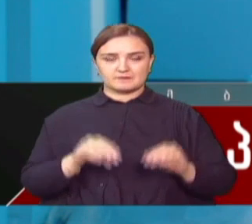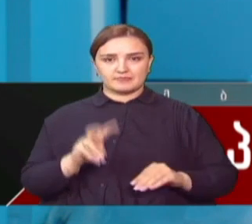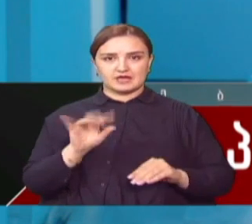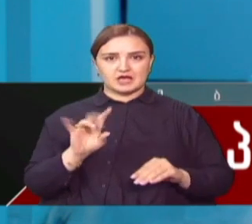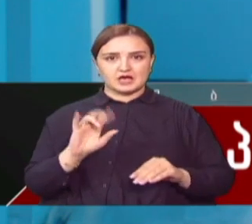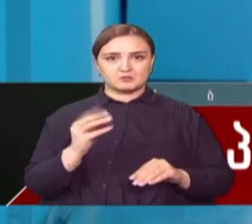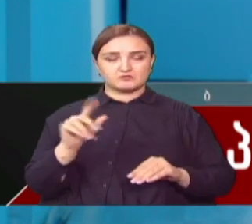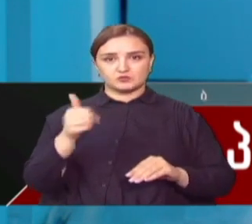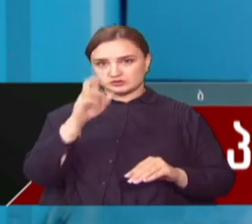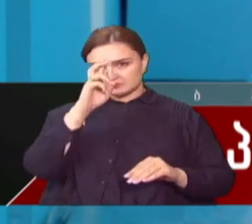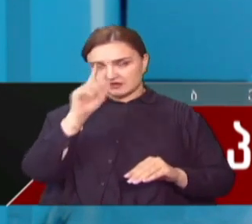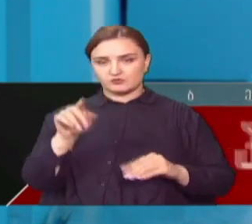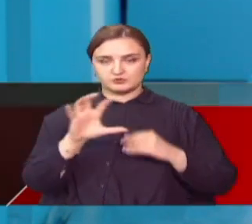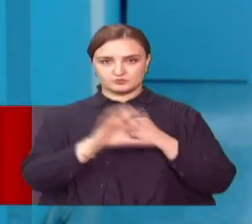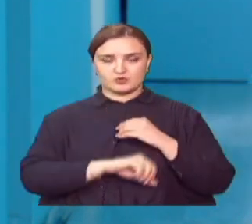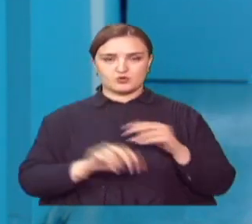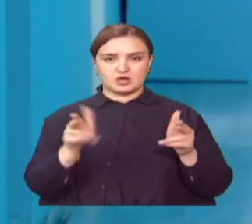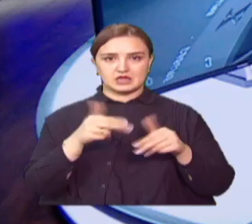როგორც მთავრობის მეთაურის ბოლო ანგარიში.